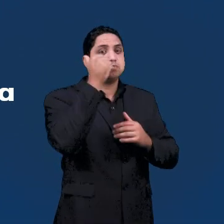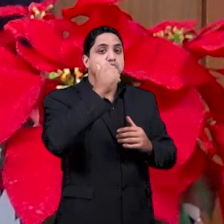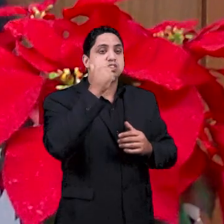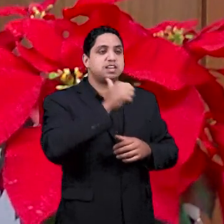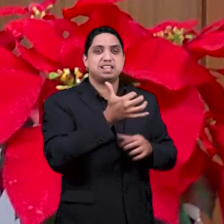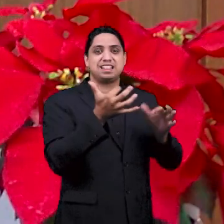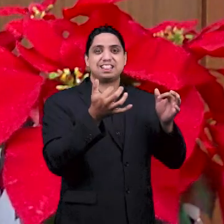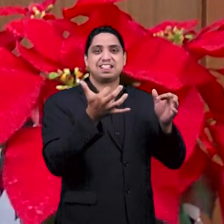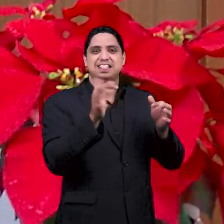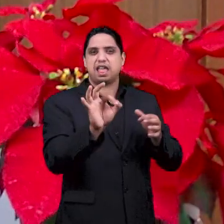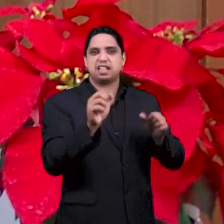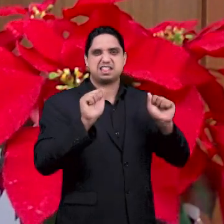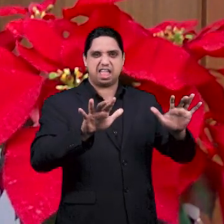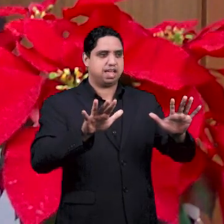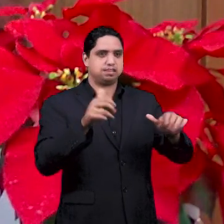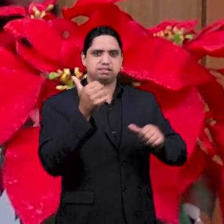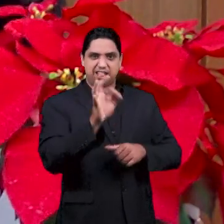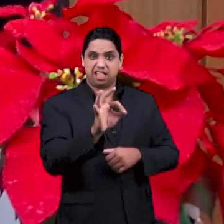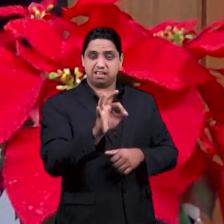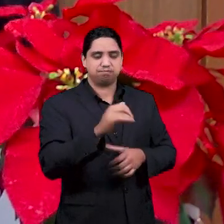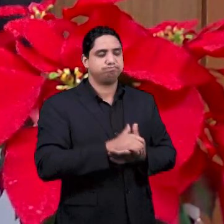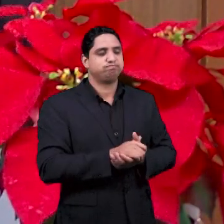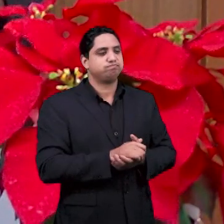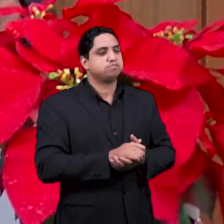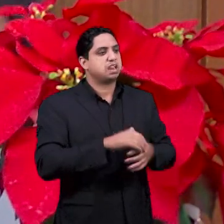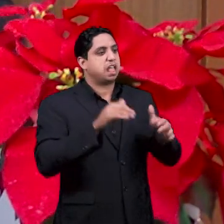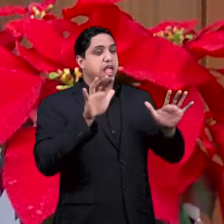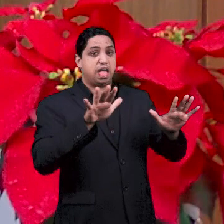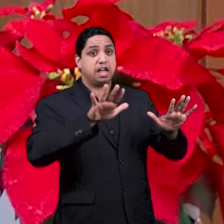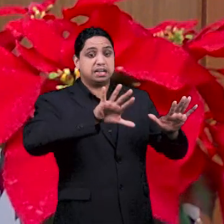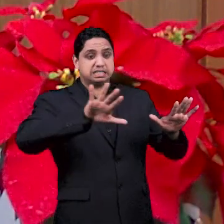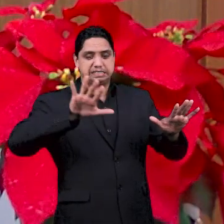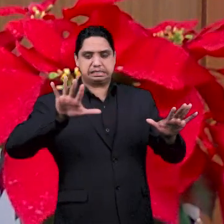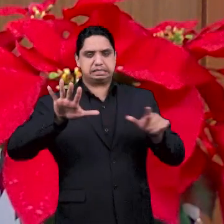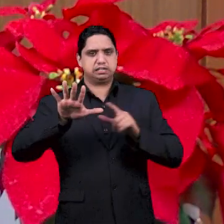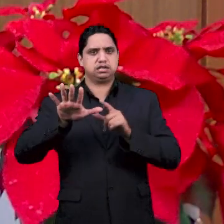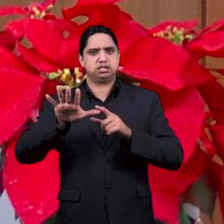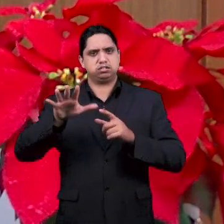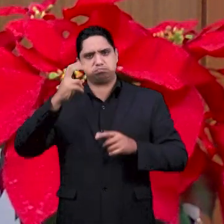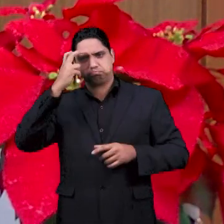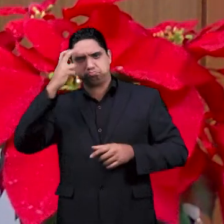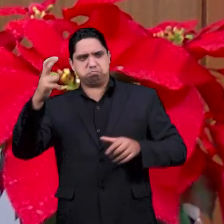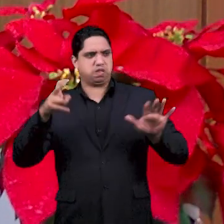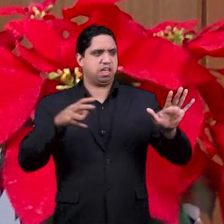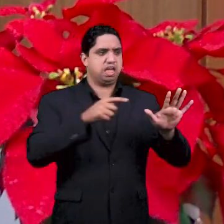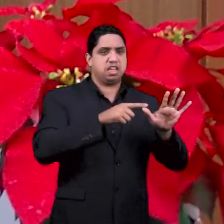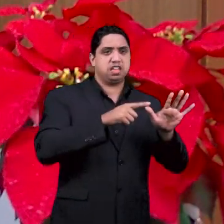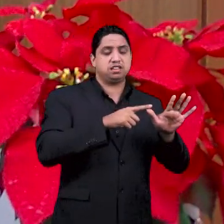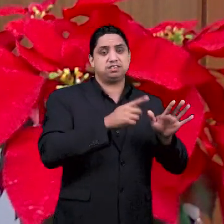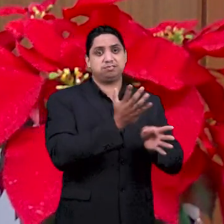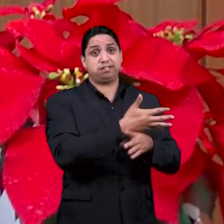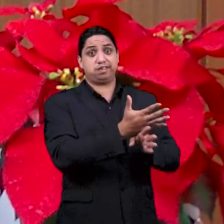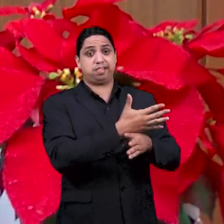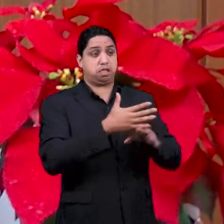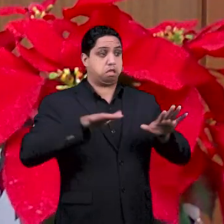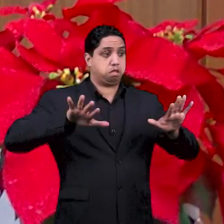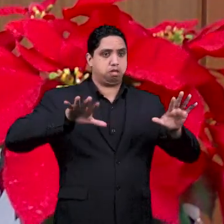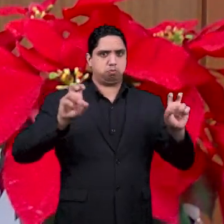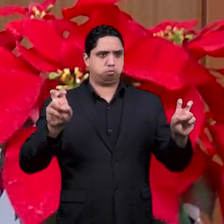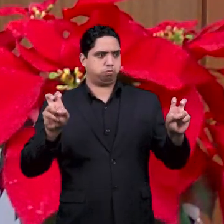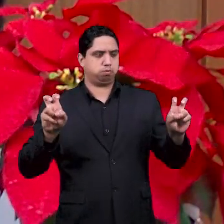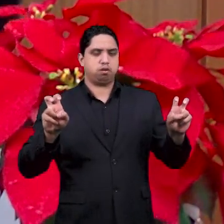Увидишь, например, притчу о девах, да? Там история произошла, там был брак,